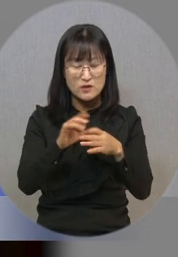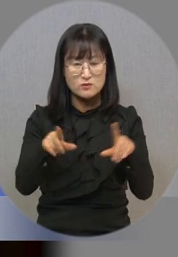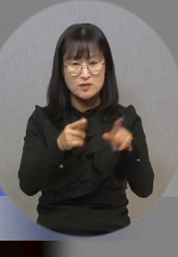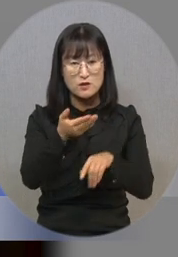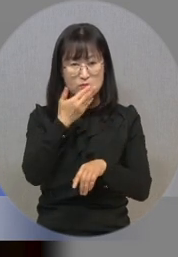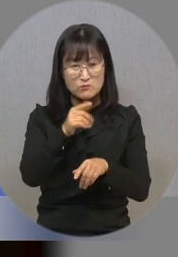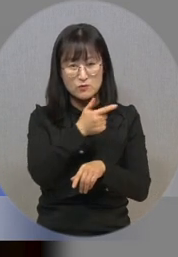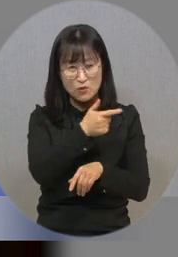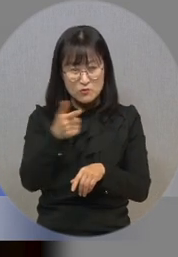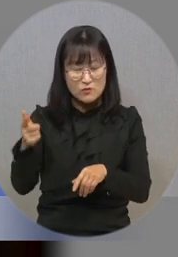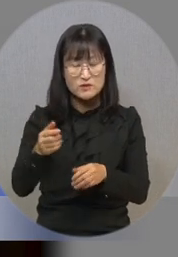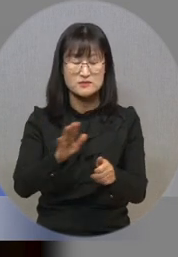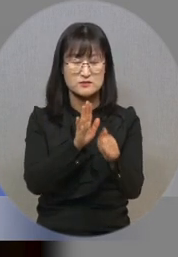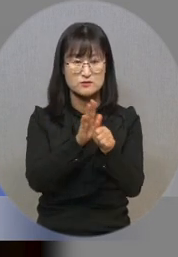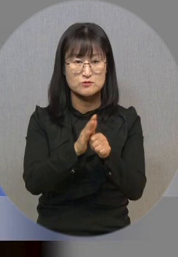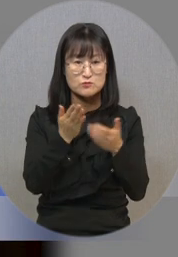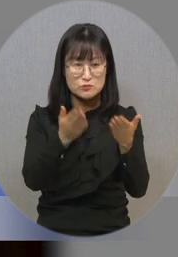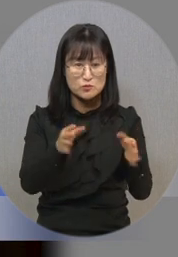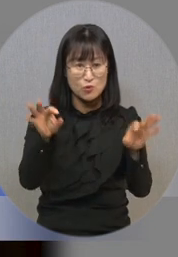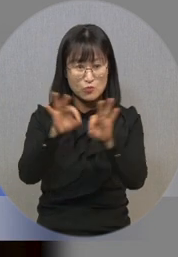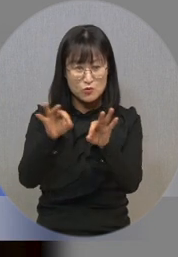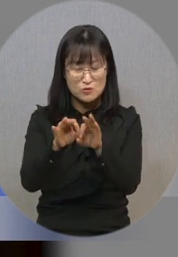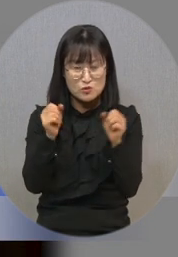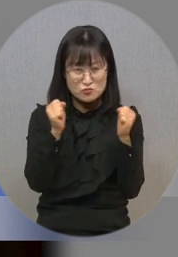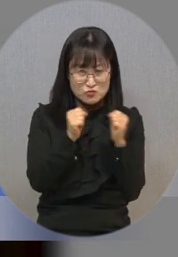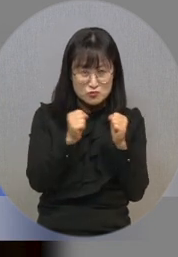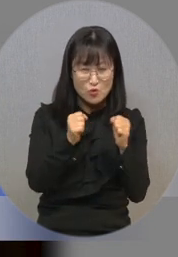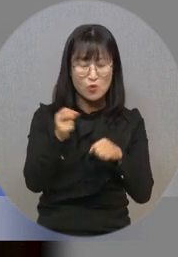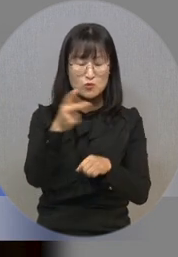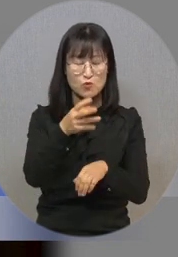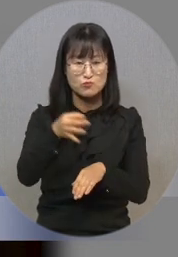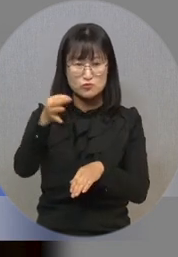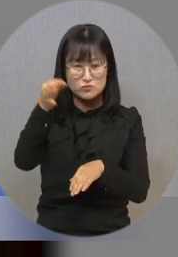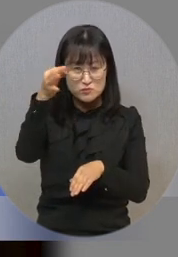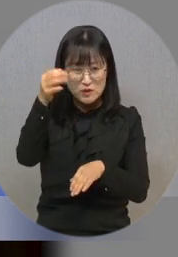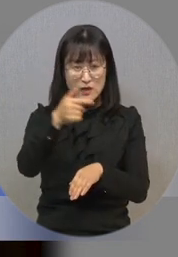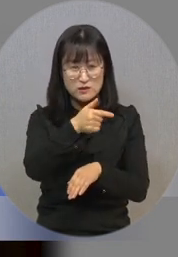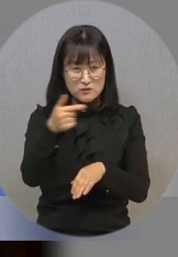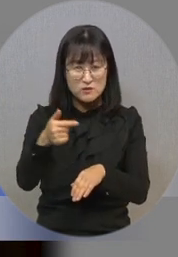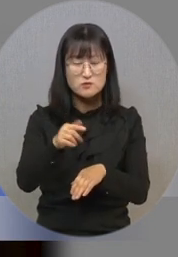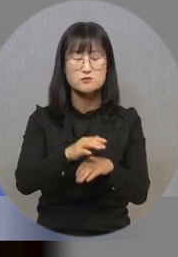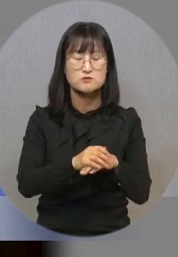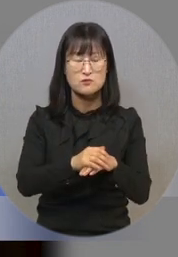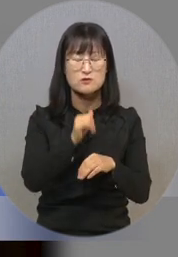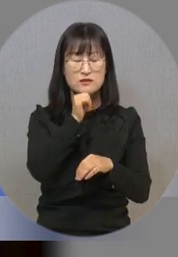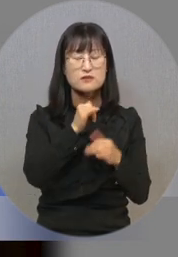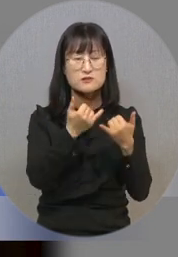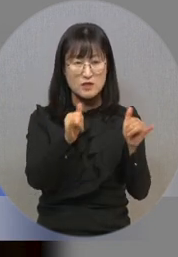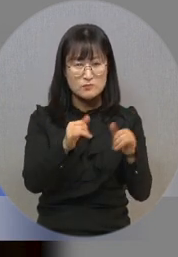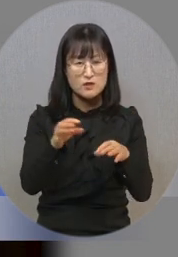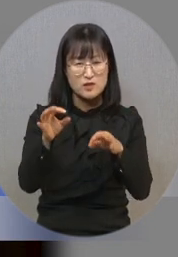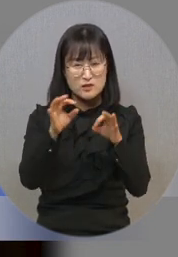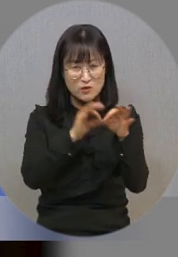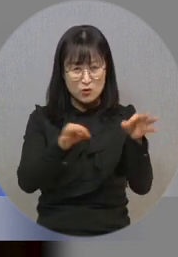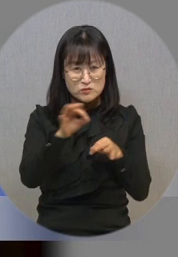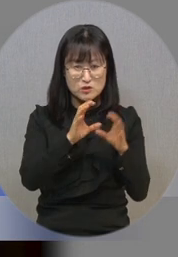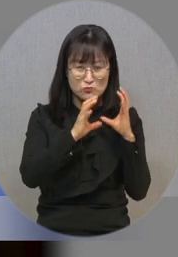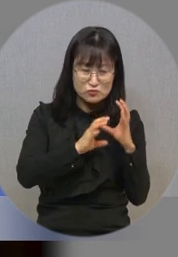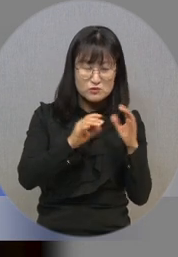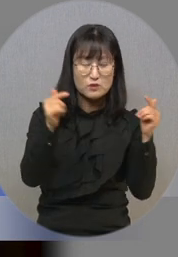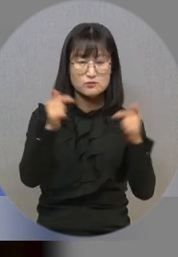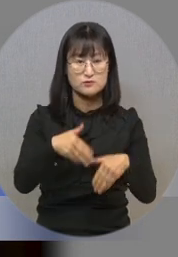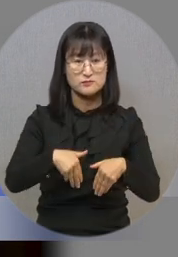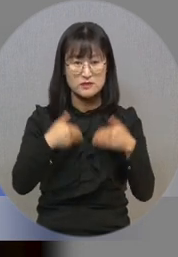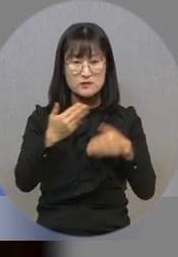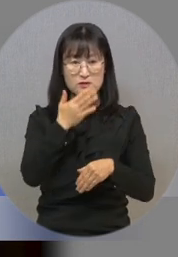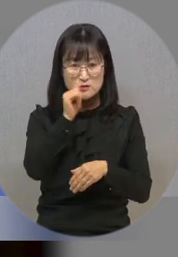지원하는데요 모금에는 겨울철 한파와 고물과 등으로부터 취약계층이 경제적 부담을 덜고 따뜻하게 보낼 수